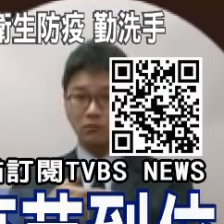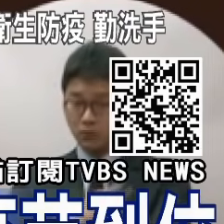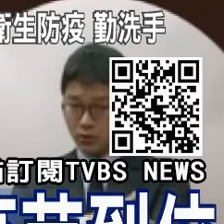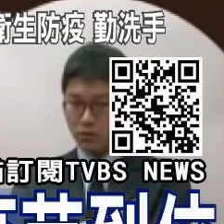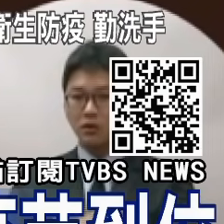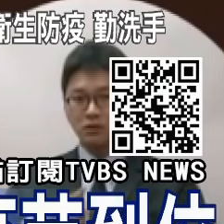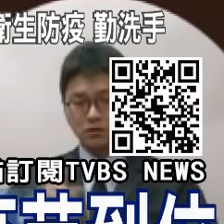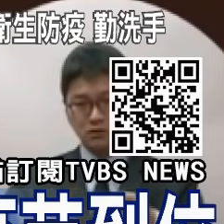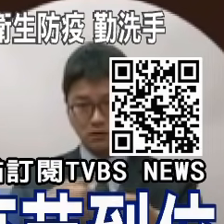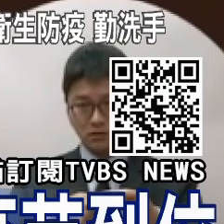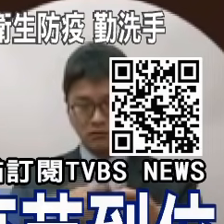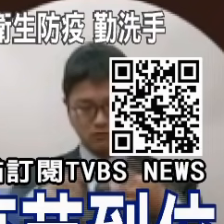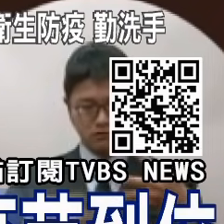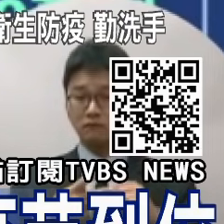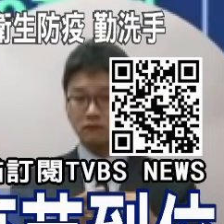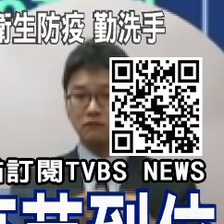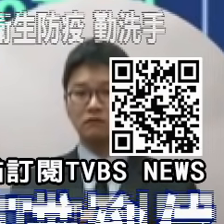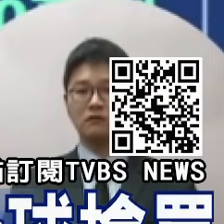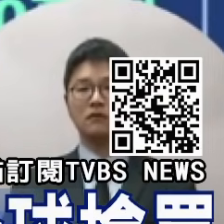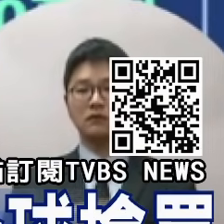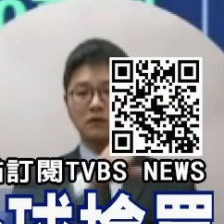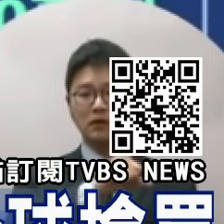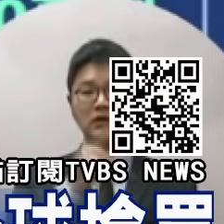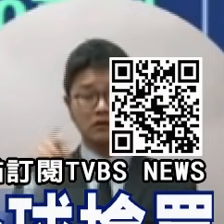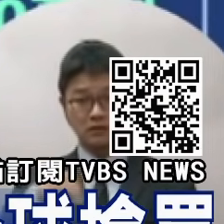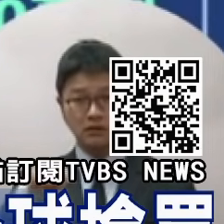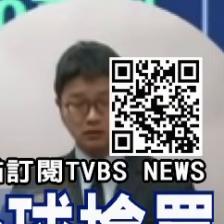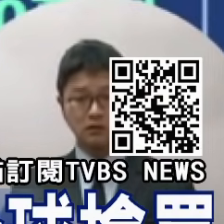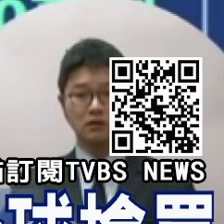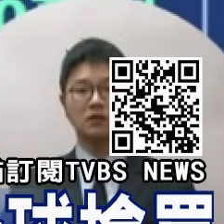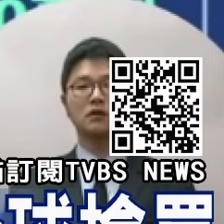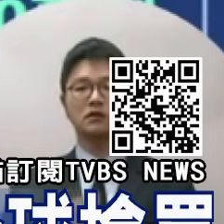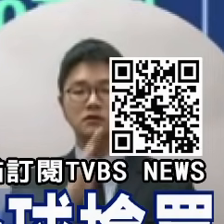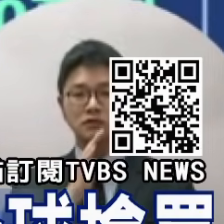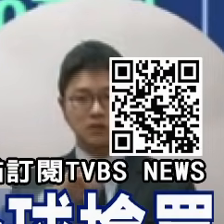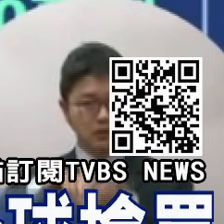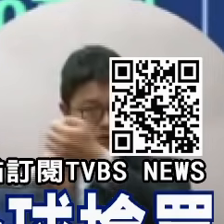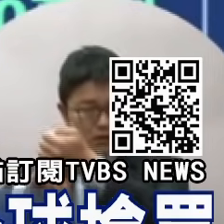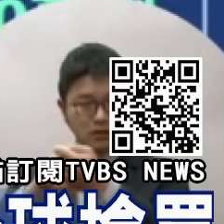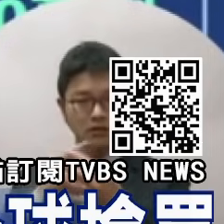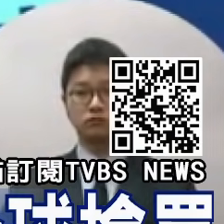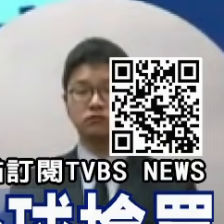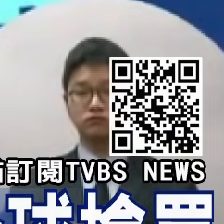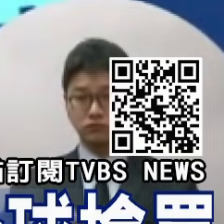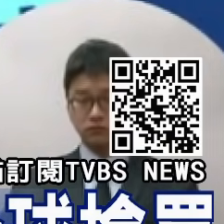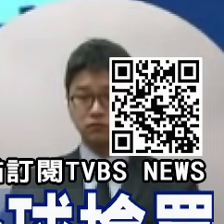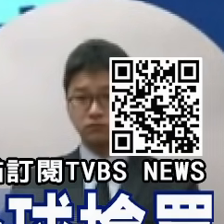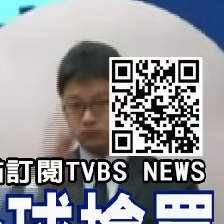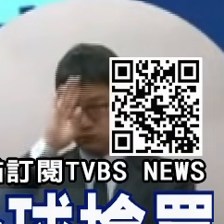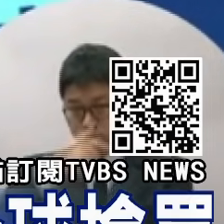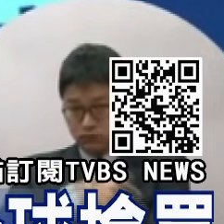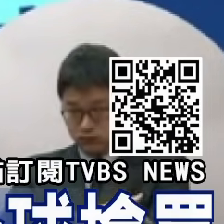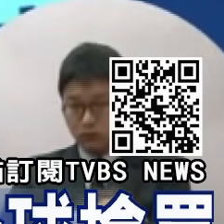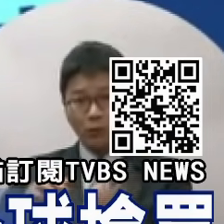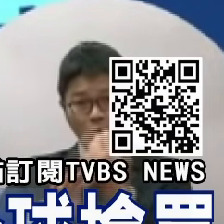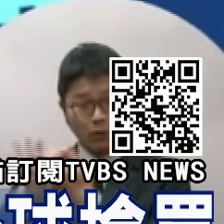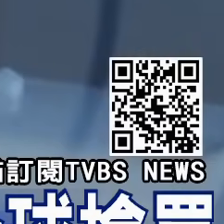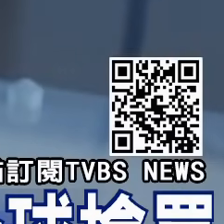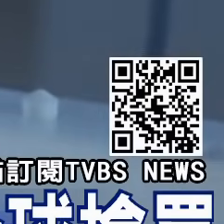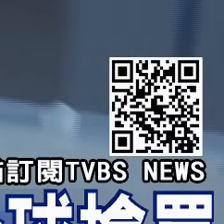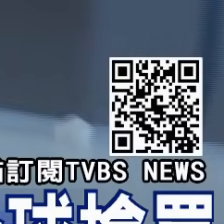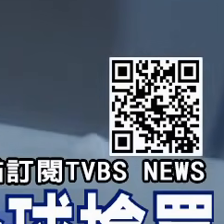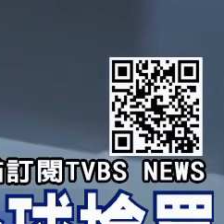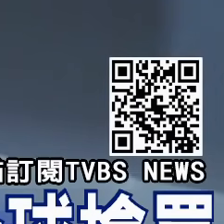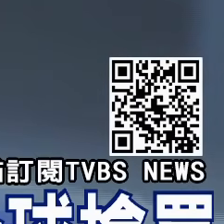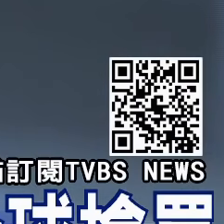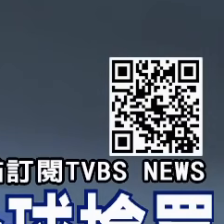二季可以取得。 洋洋洒洒列出细项，苏奎二月才公布第二季共能取得2000万剂的疫苗，如今不仅时